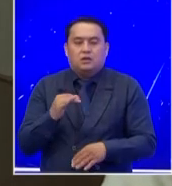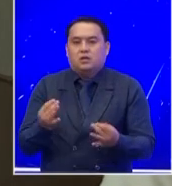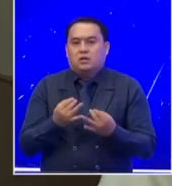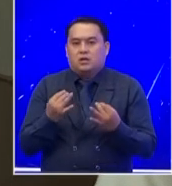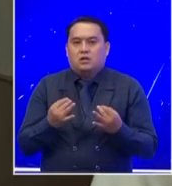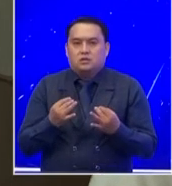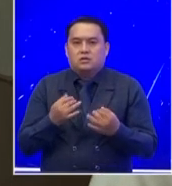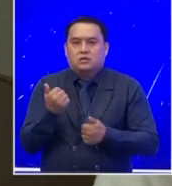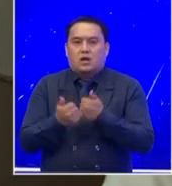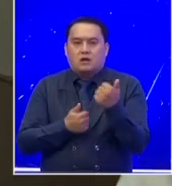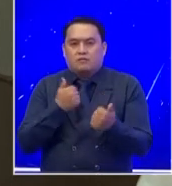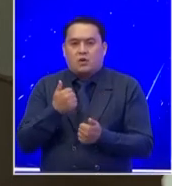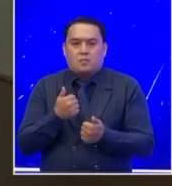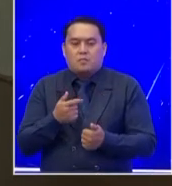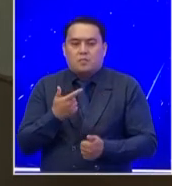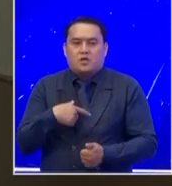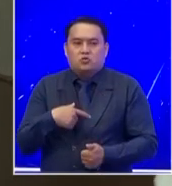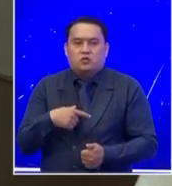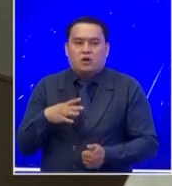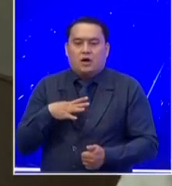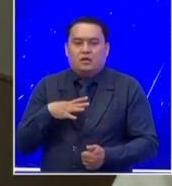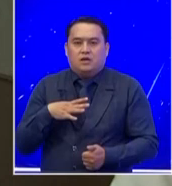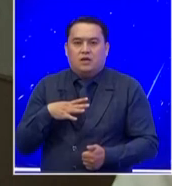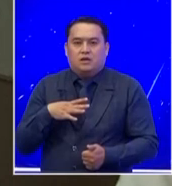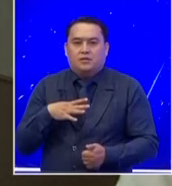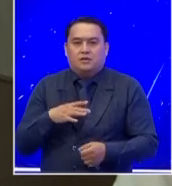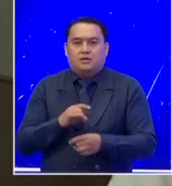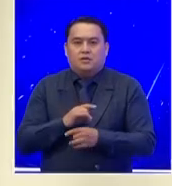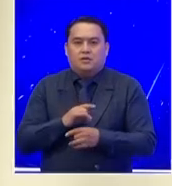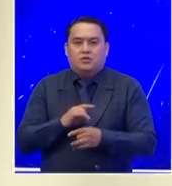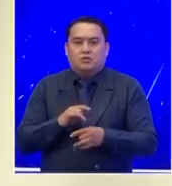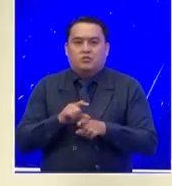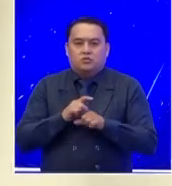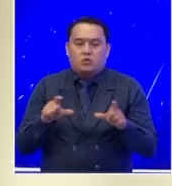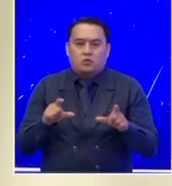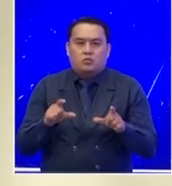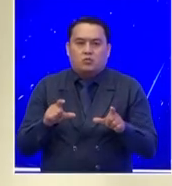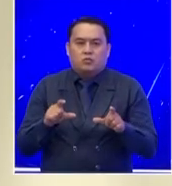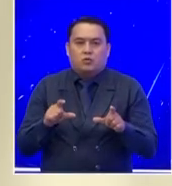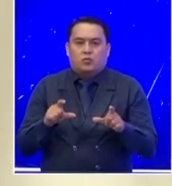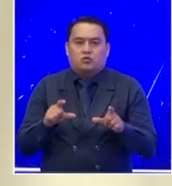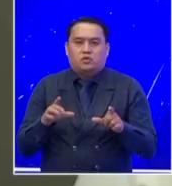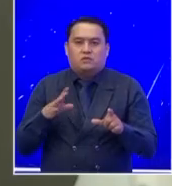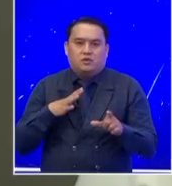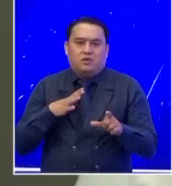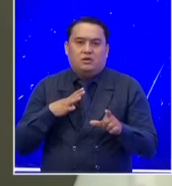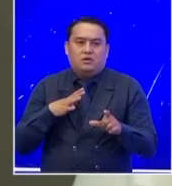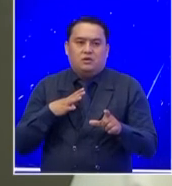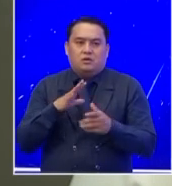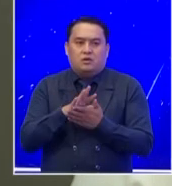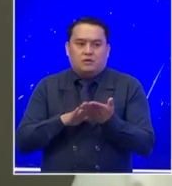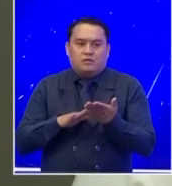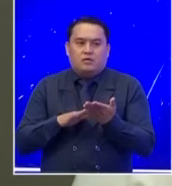интересовался соревнованиями между своими сверстниками и восхищался выпускниками нашей школы. Я не собираюсь останавливаться на